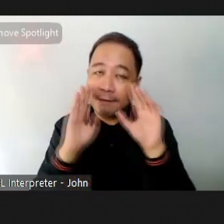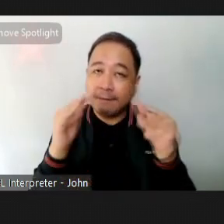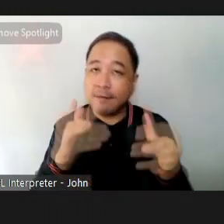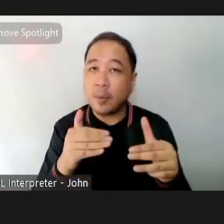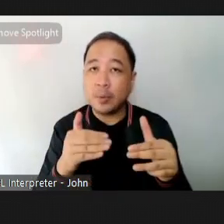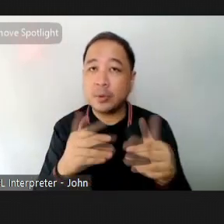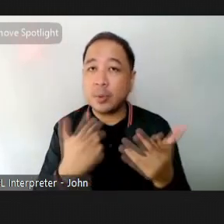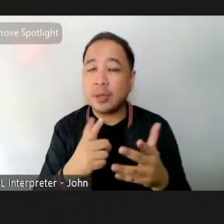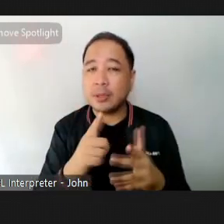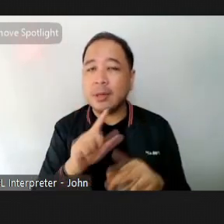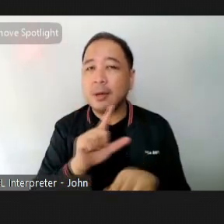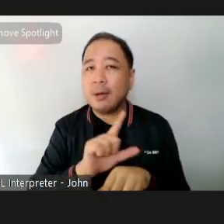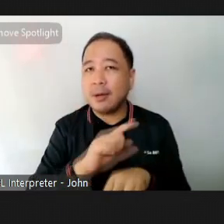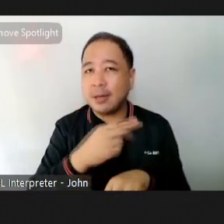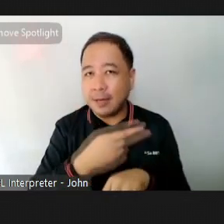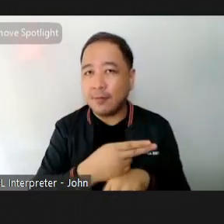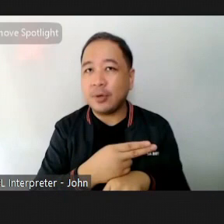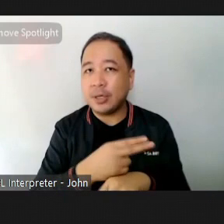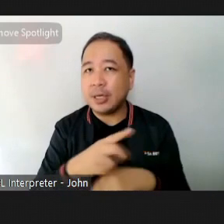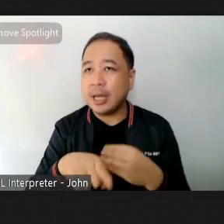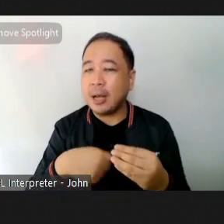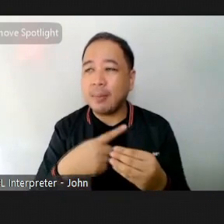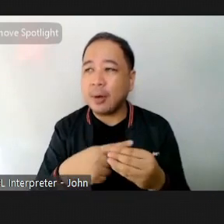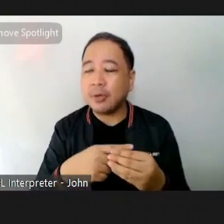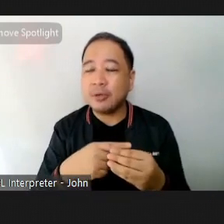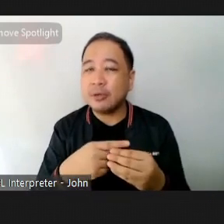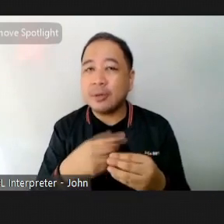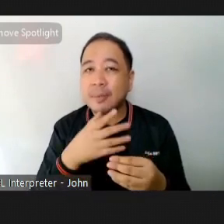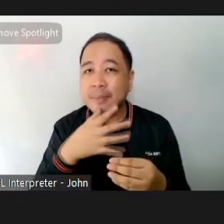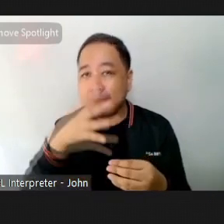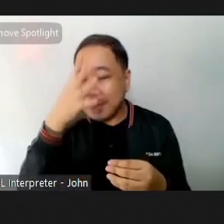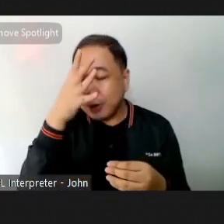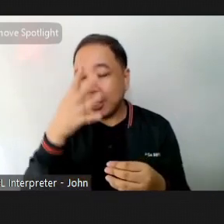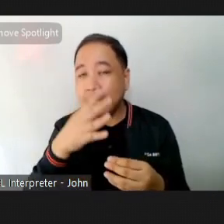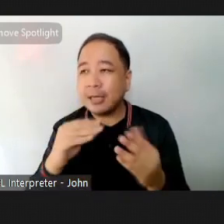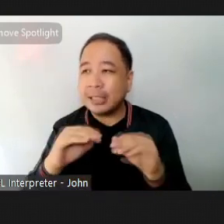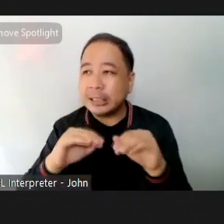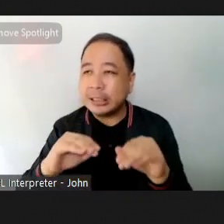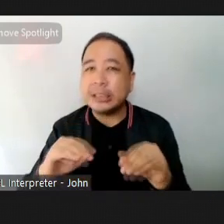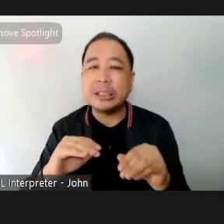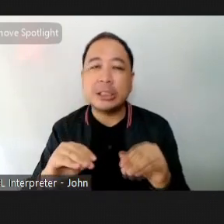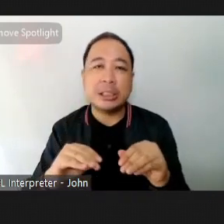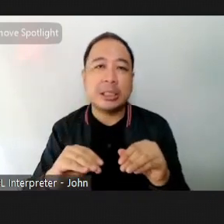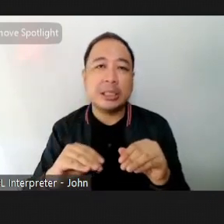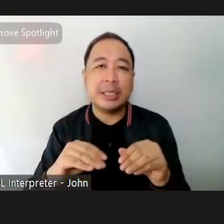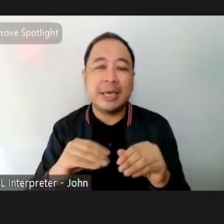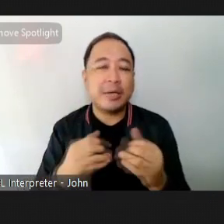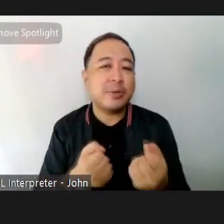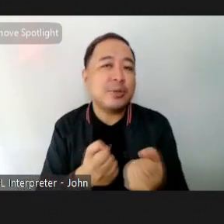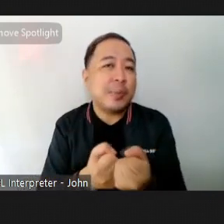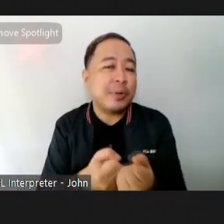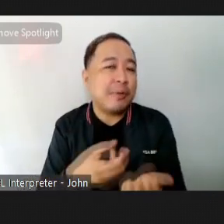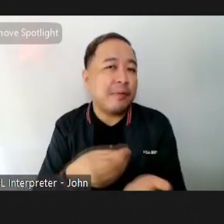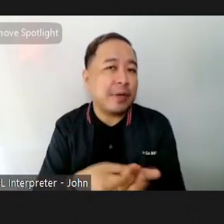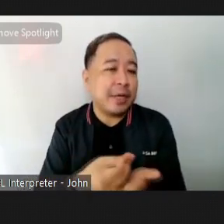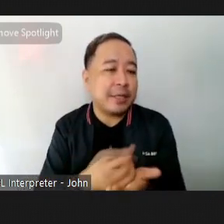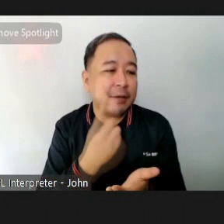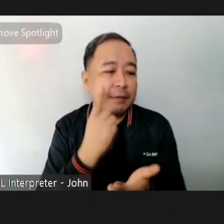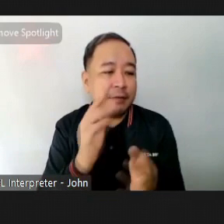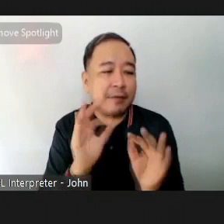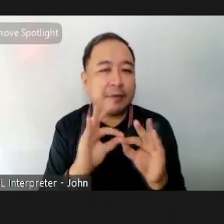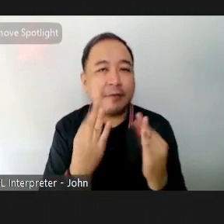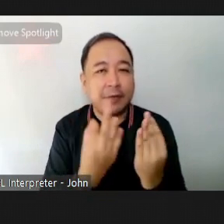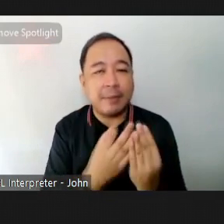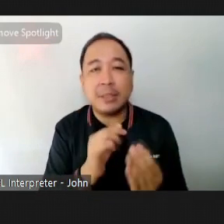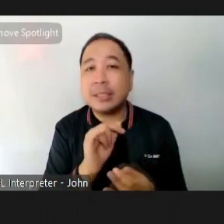sa livelihood program pagdating sa mga magulang, tsaka doon sa education, tsaka financial assistance ng isang pamilya na nangangailangan ng